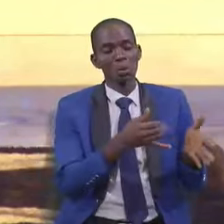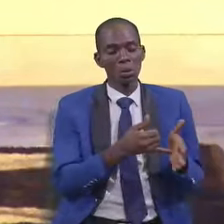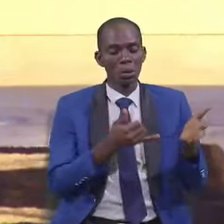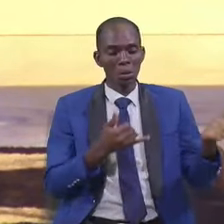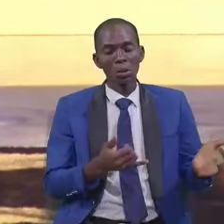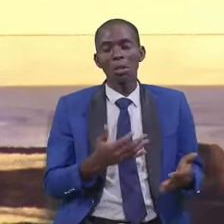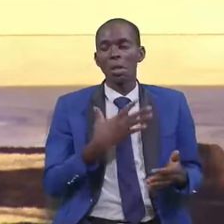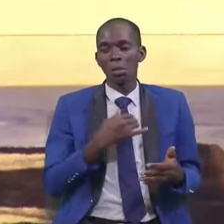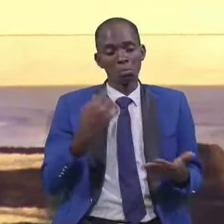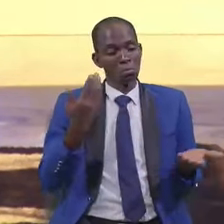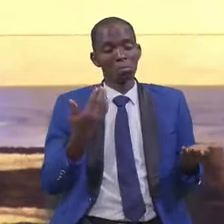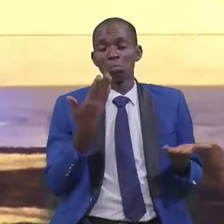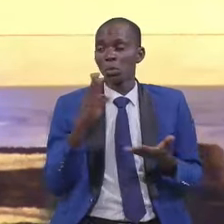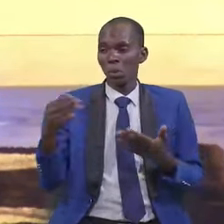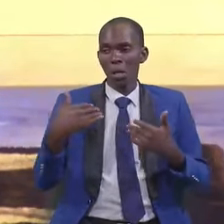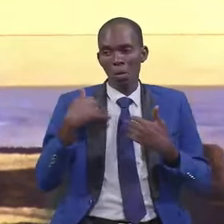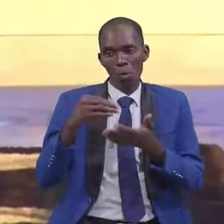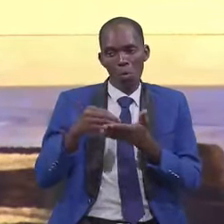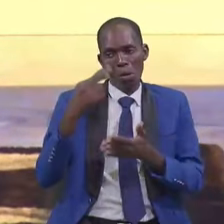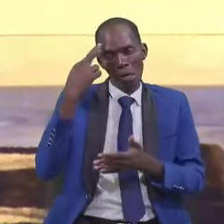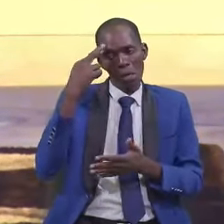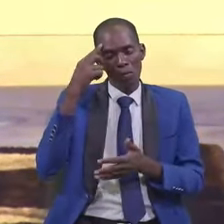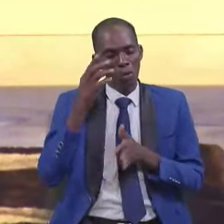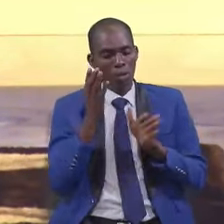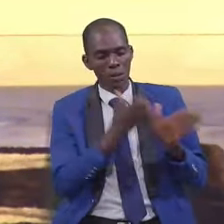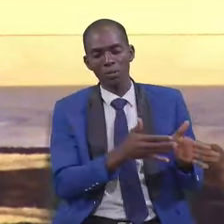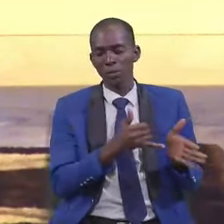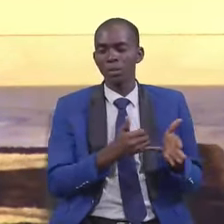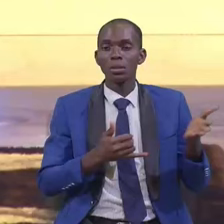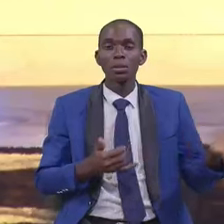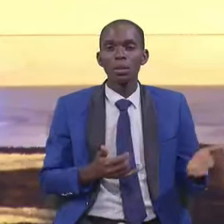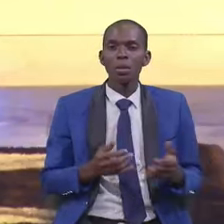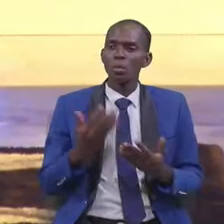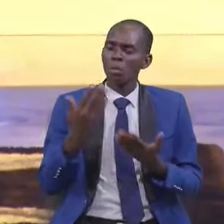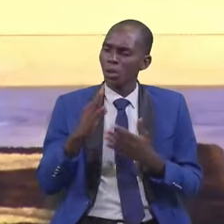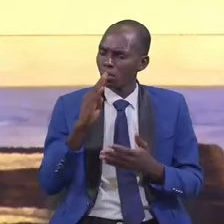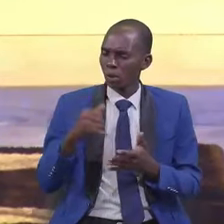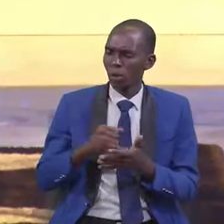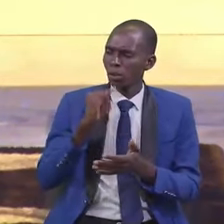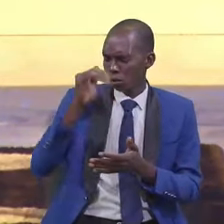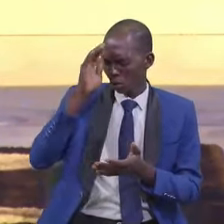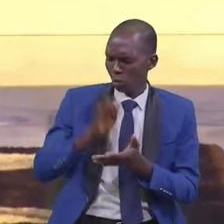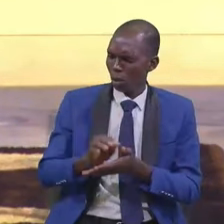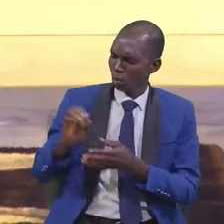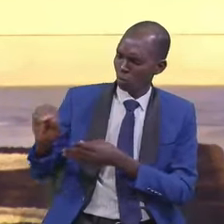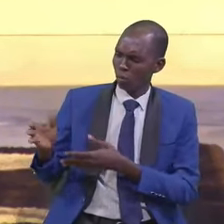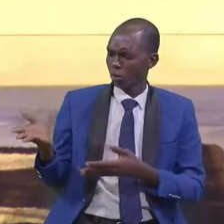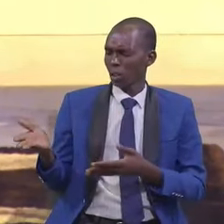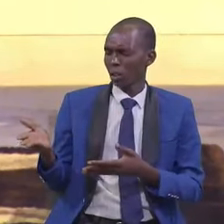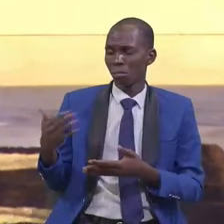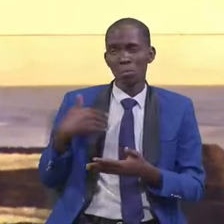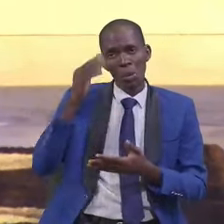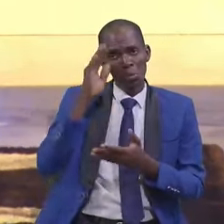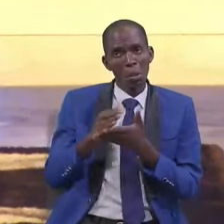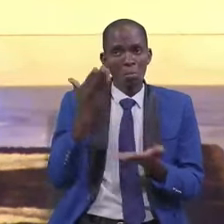et vous laissez la chose là-bas. Peut-être c'est la femme qui dit que peut-être c'est mon mari qui l'a mis là-bas. Bon, il a une raison de mettre ça là-bas.